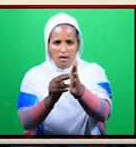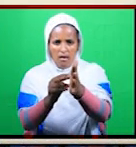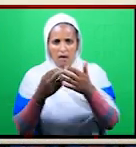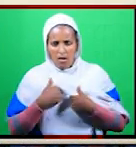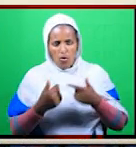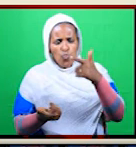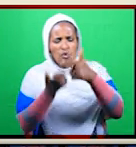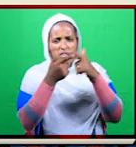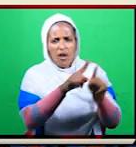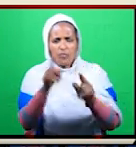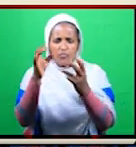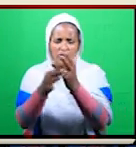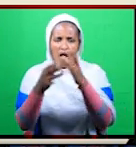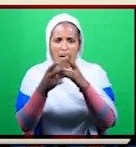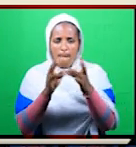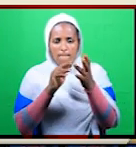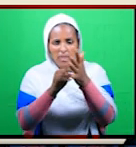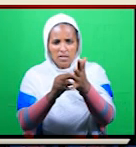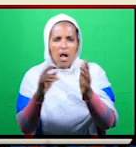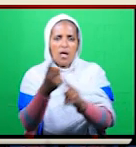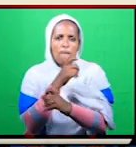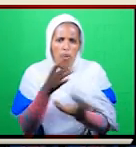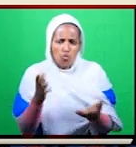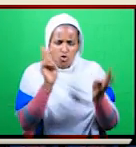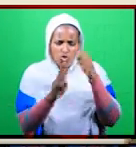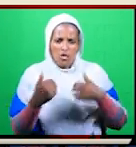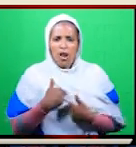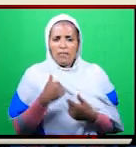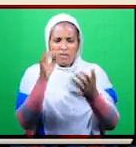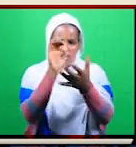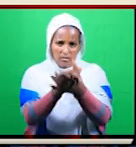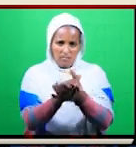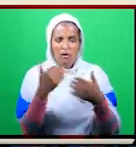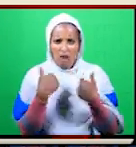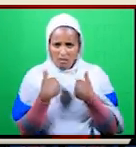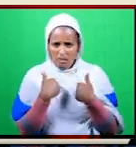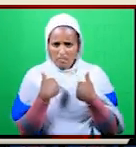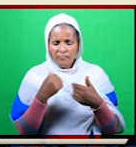የሚሆን፣ ሁለተኛ ደግሞ ትዳራቸው አራያ የማይሆን ወይም ደግሞ ችግር ያለበት ትዳር።